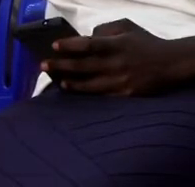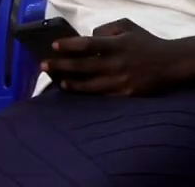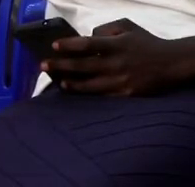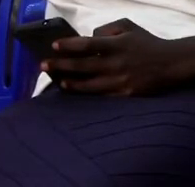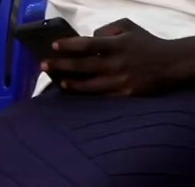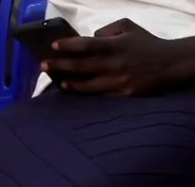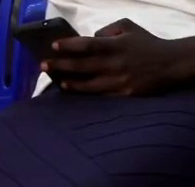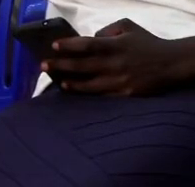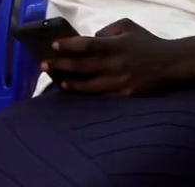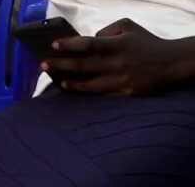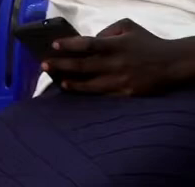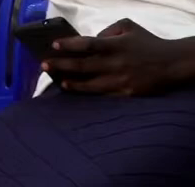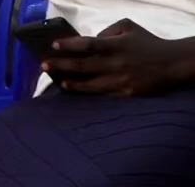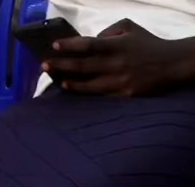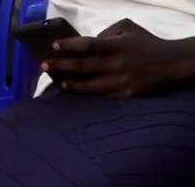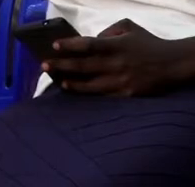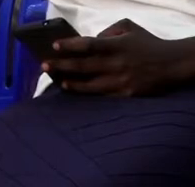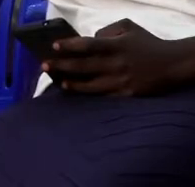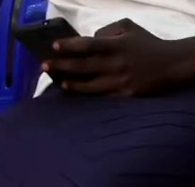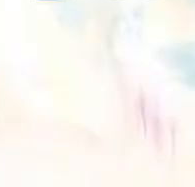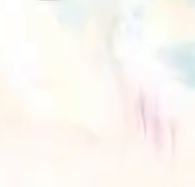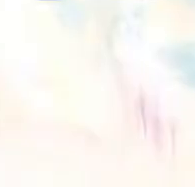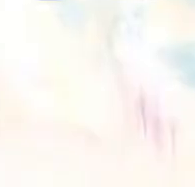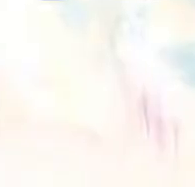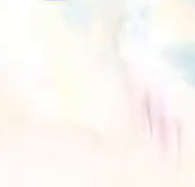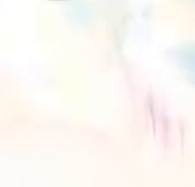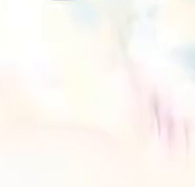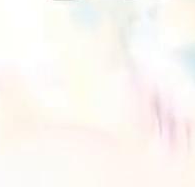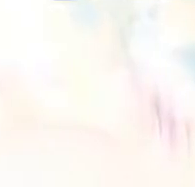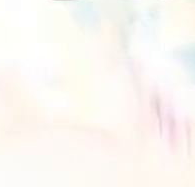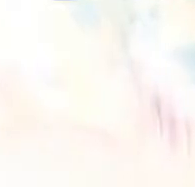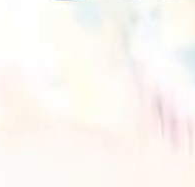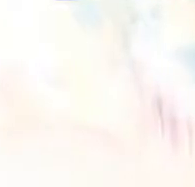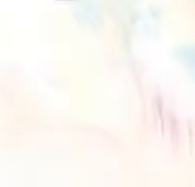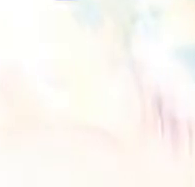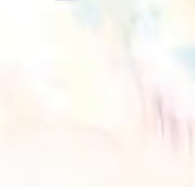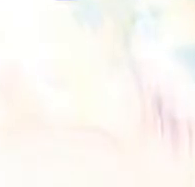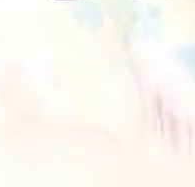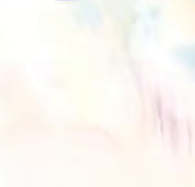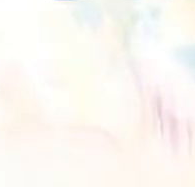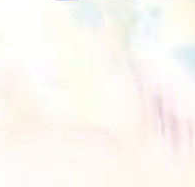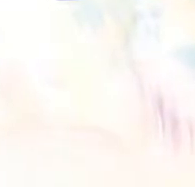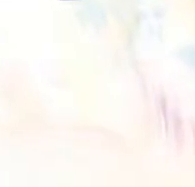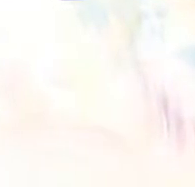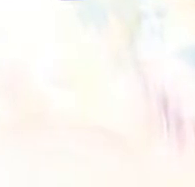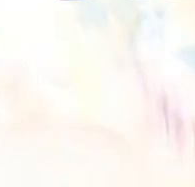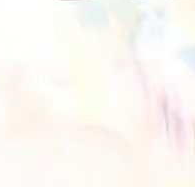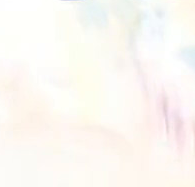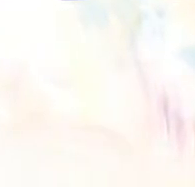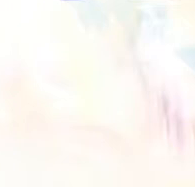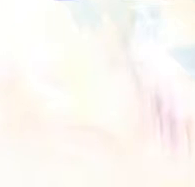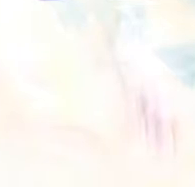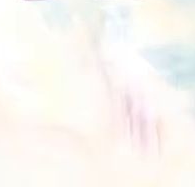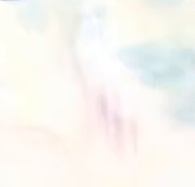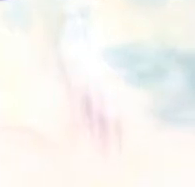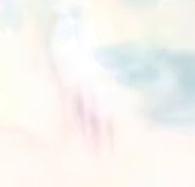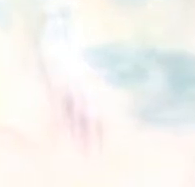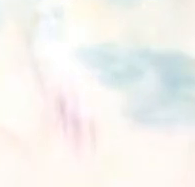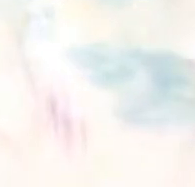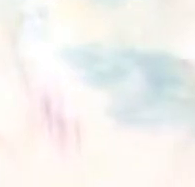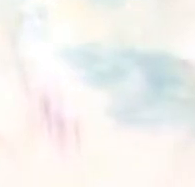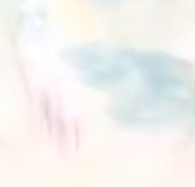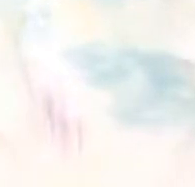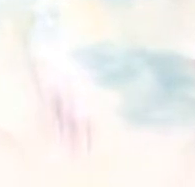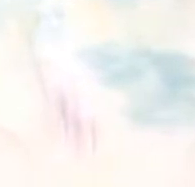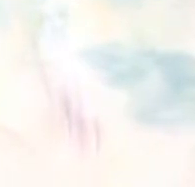wapendwa? Bila shaka siri ya utauwa ni kuu. Hasikiliza ilivyo kuu.